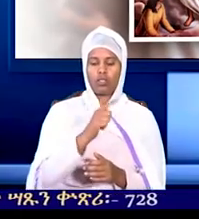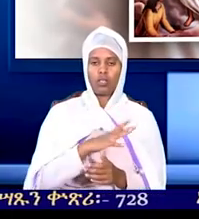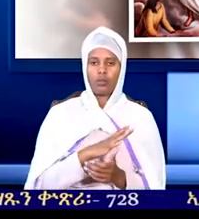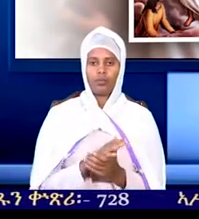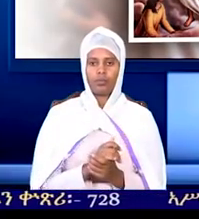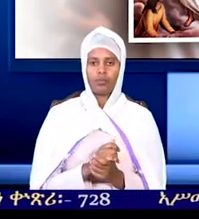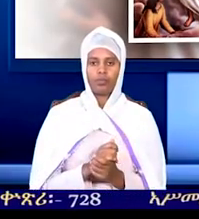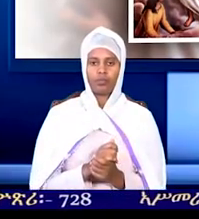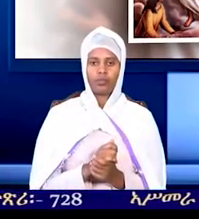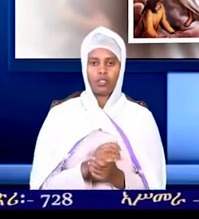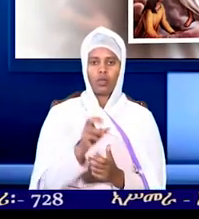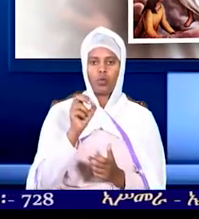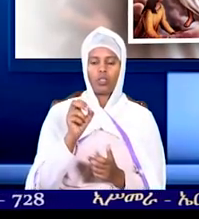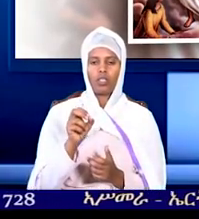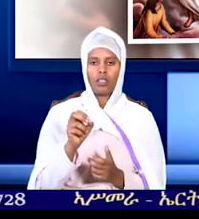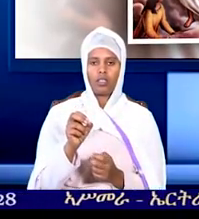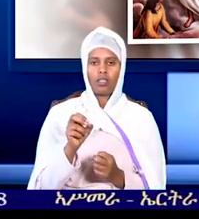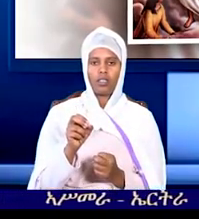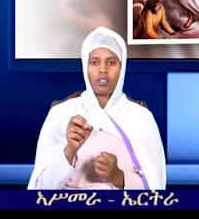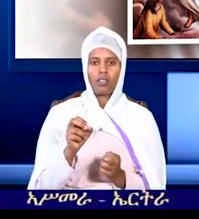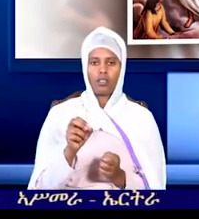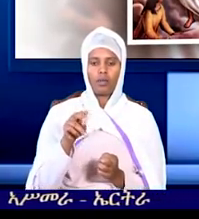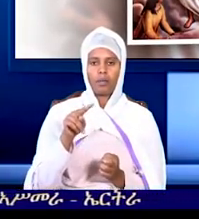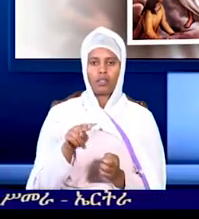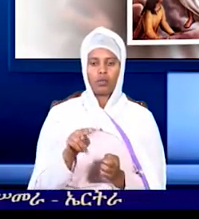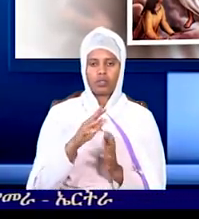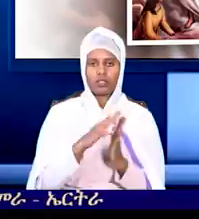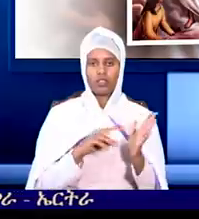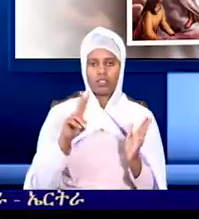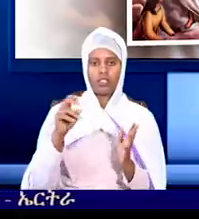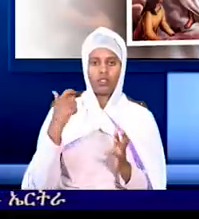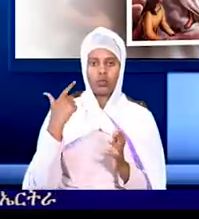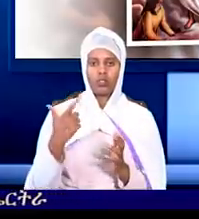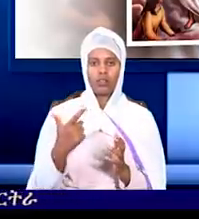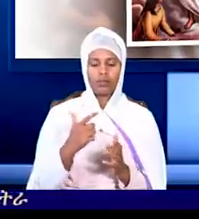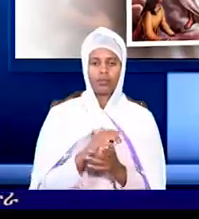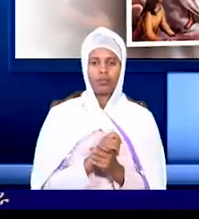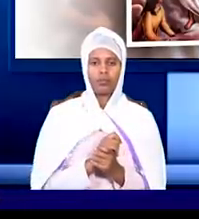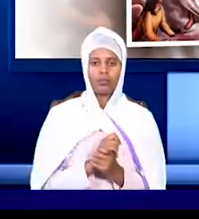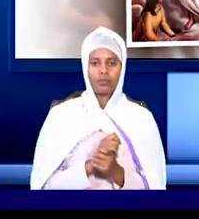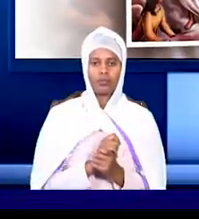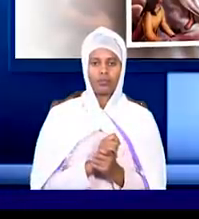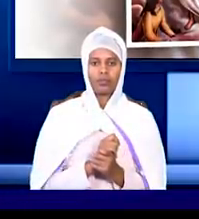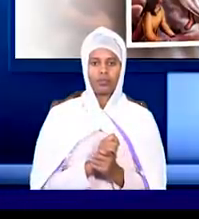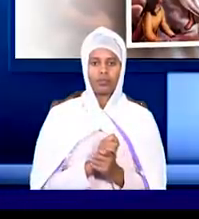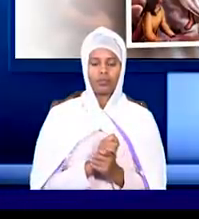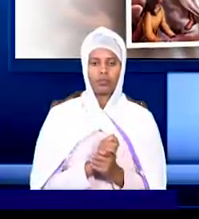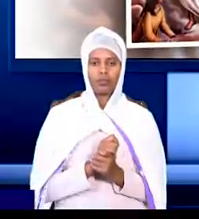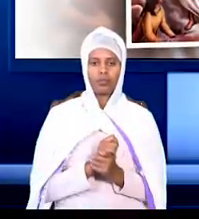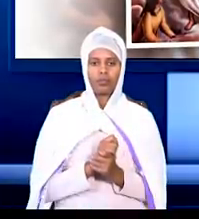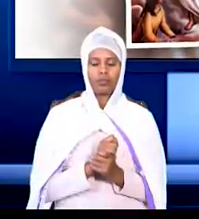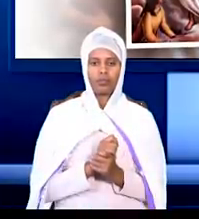ህያው በዓሎም ክገልፁ ከለዉ ኣብ ወንጀላዊ ማቴዎስ 27